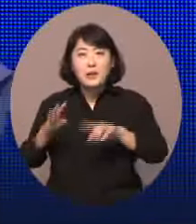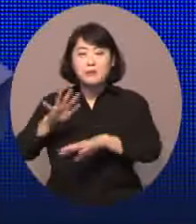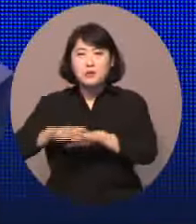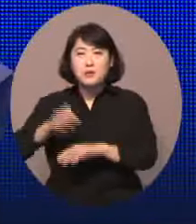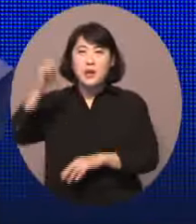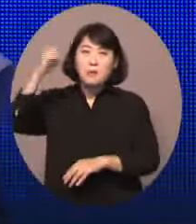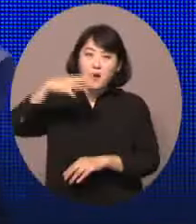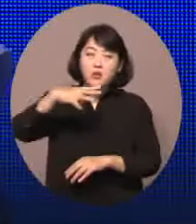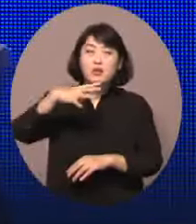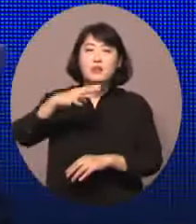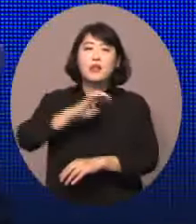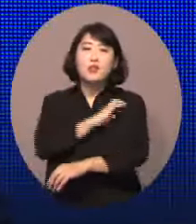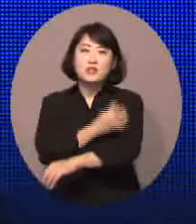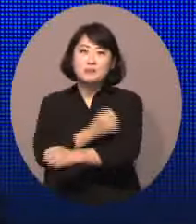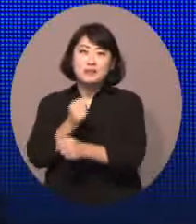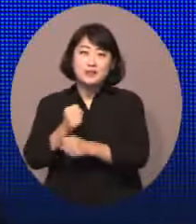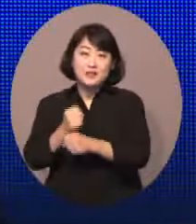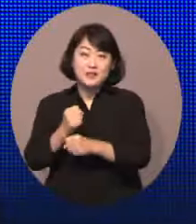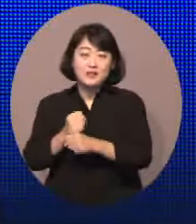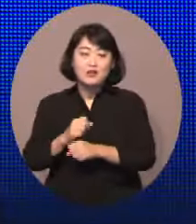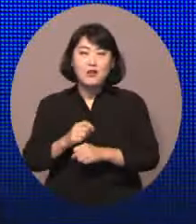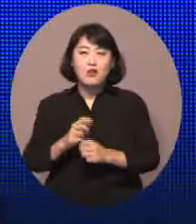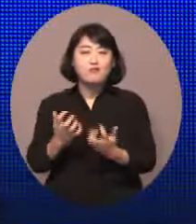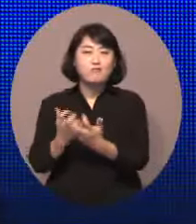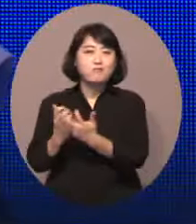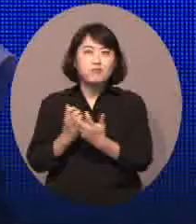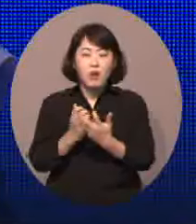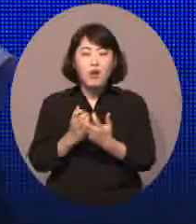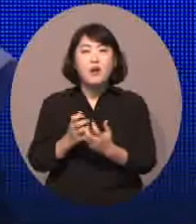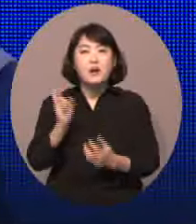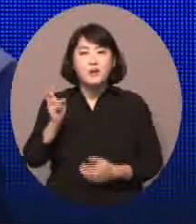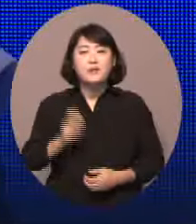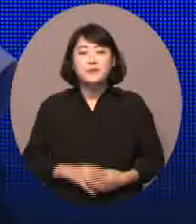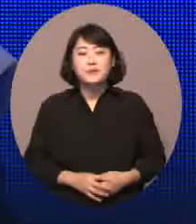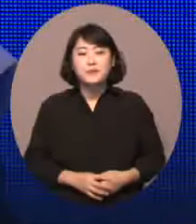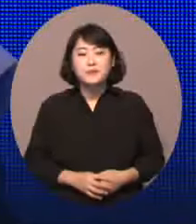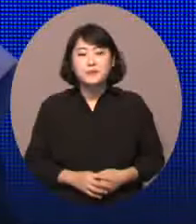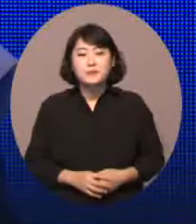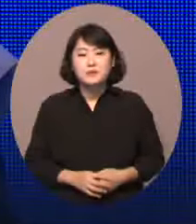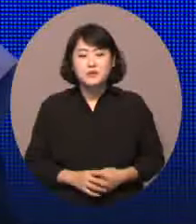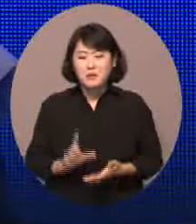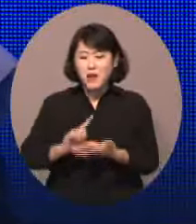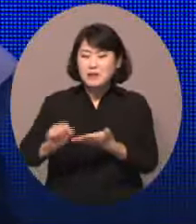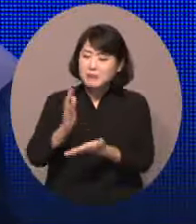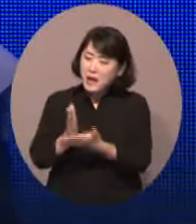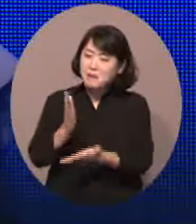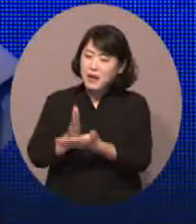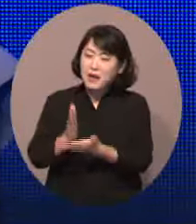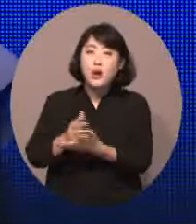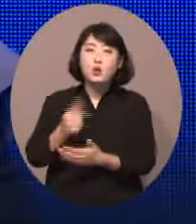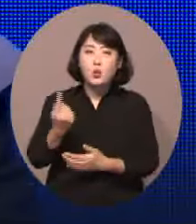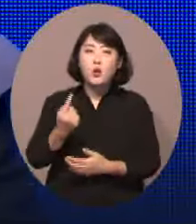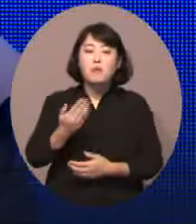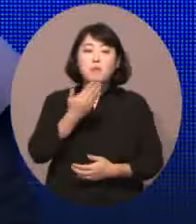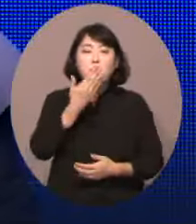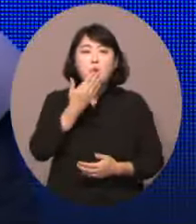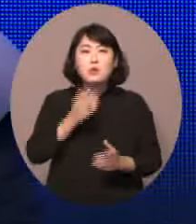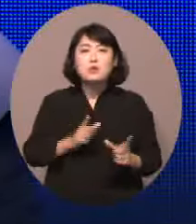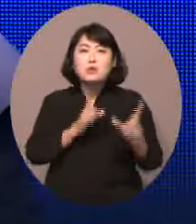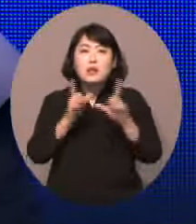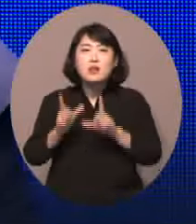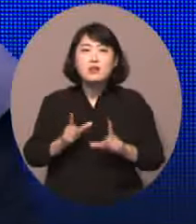햇볕 농사꾼으로 득실거릴 겁니다. 지방으로 가지 말라고 말려도 먹고 사는